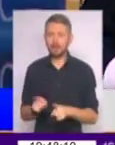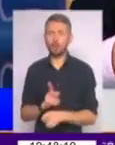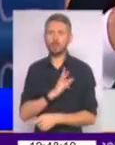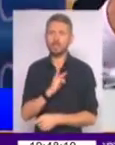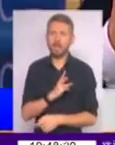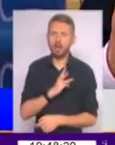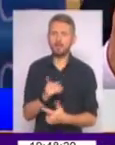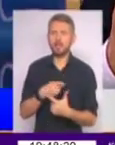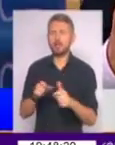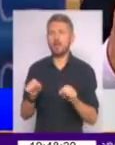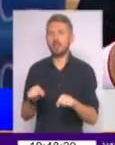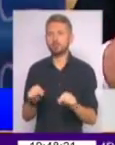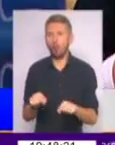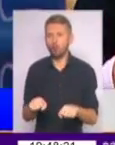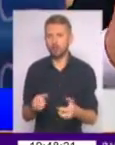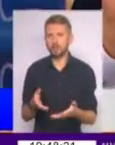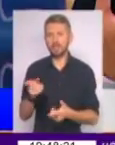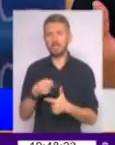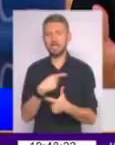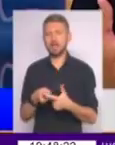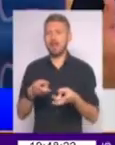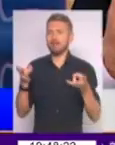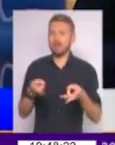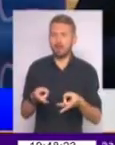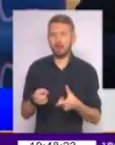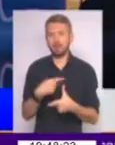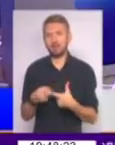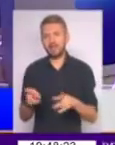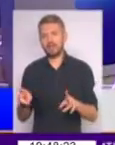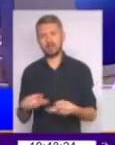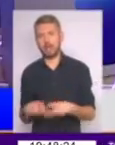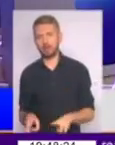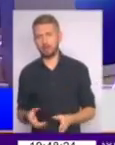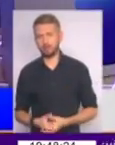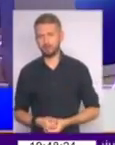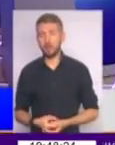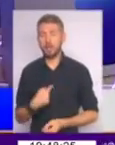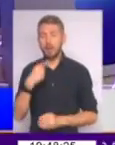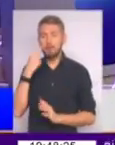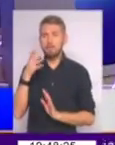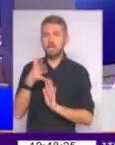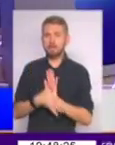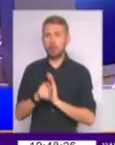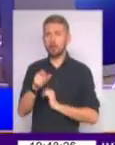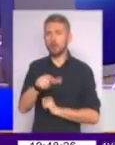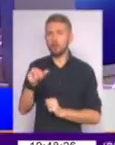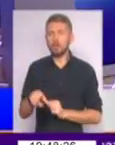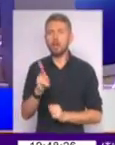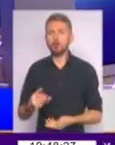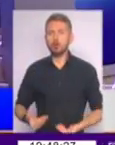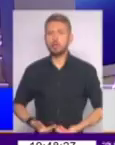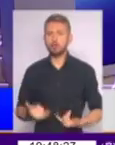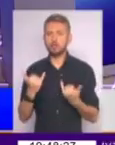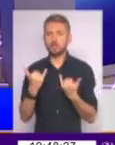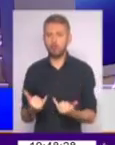желание или возможности, или надо нам и это, или не надо. Я понимаю тех людей, которые живут